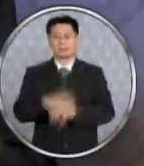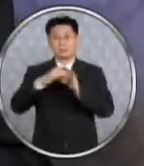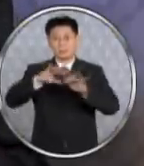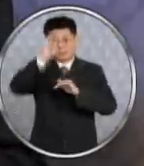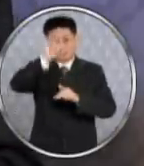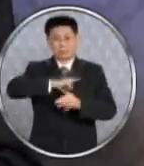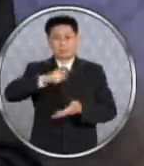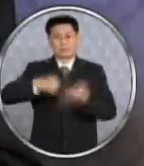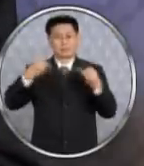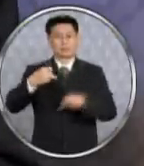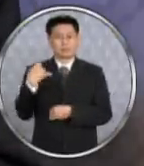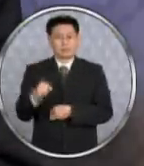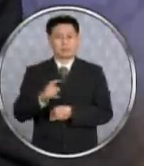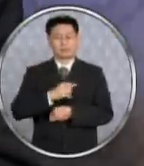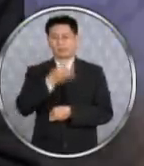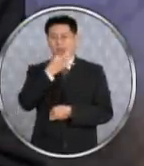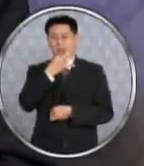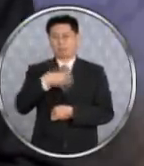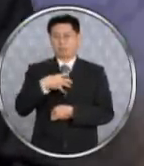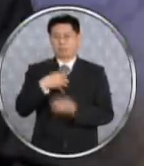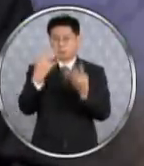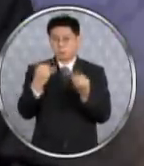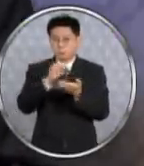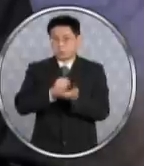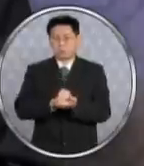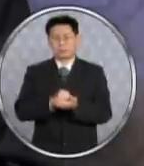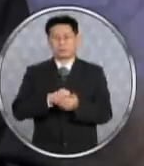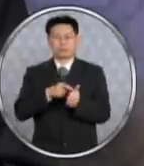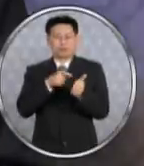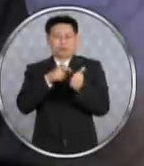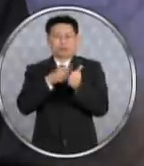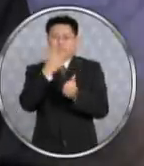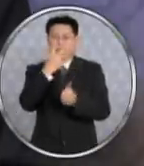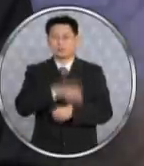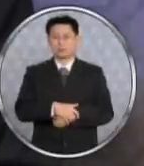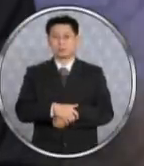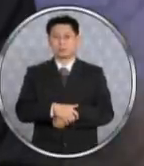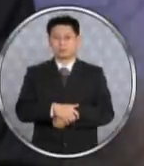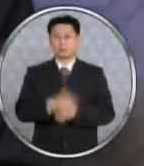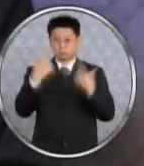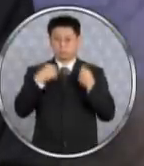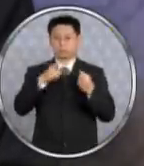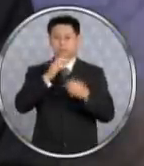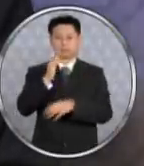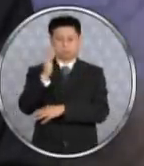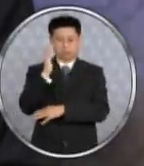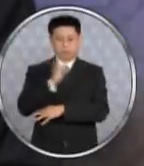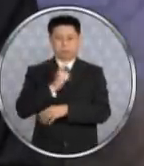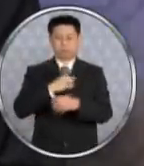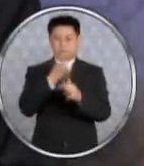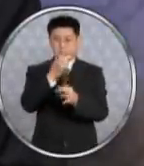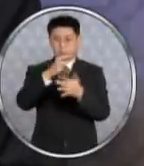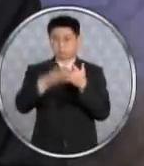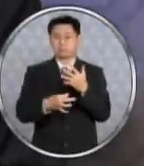提不出政绩就害怕数字，嘲笑数字，数字是施政的标准。蔡主席，光